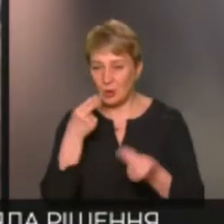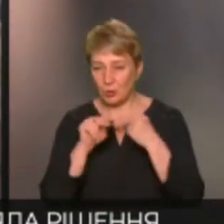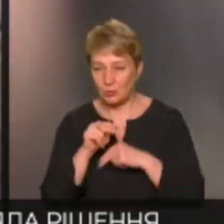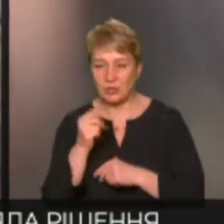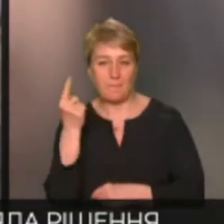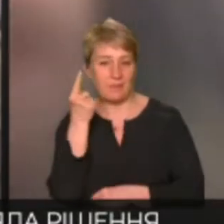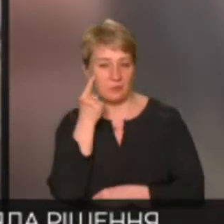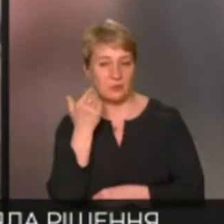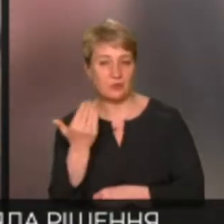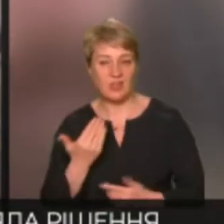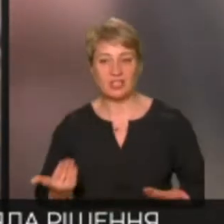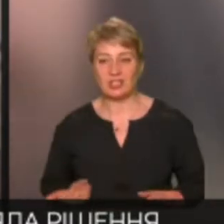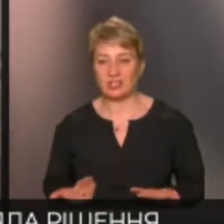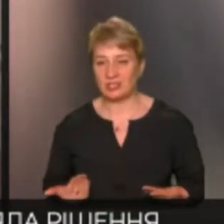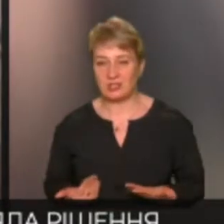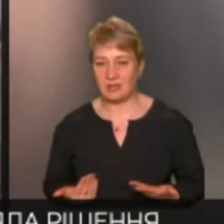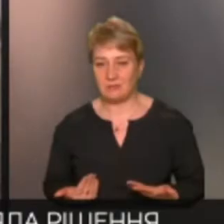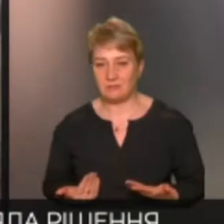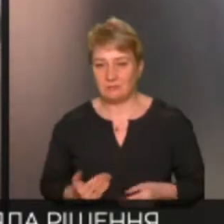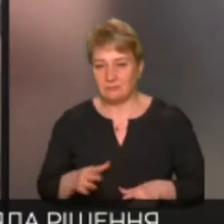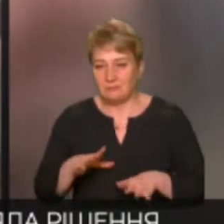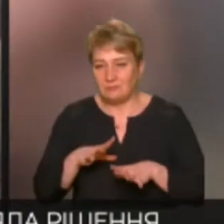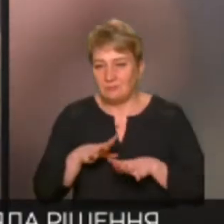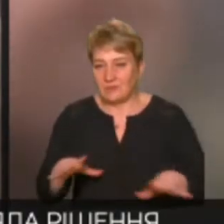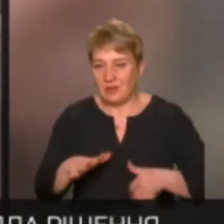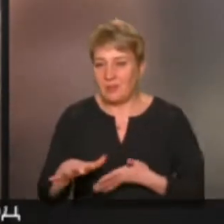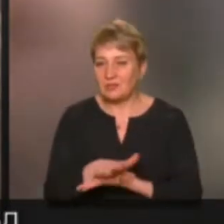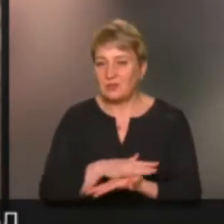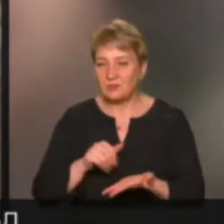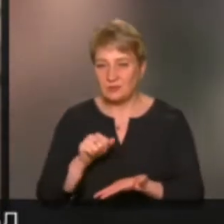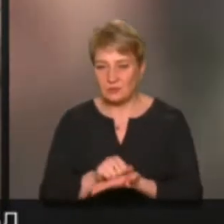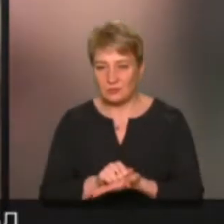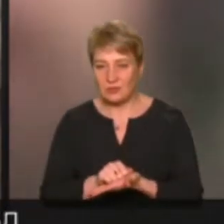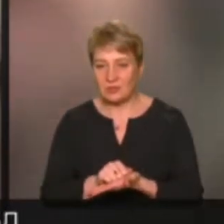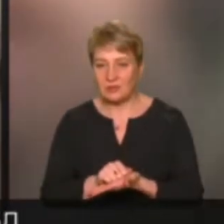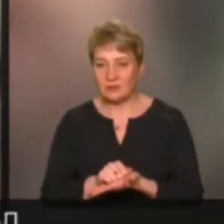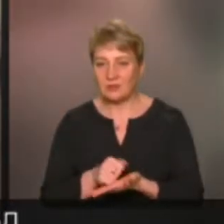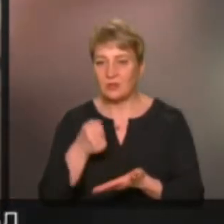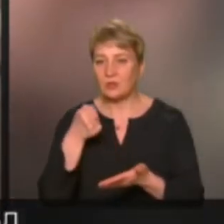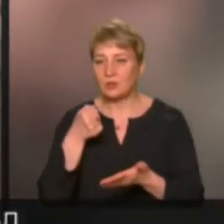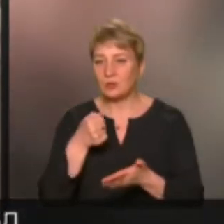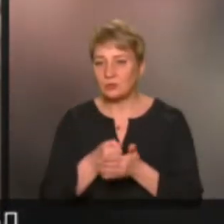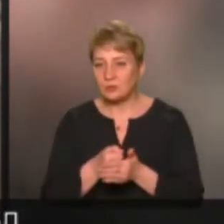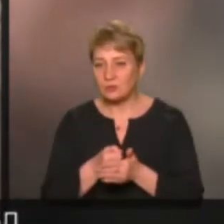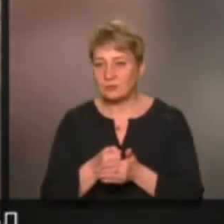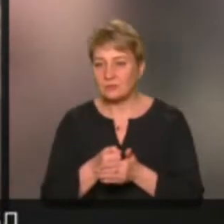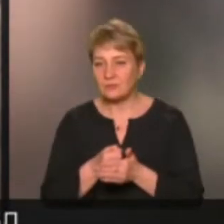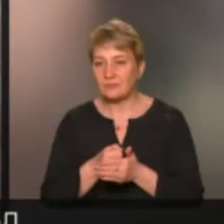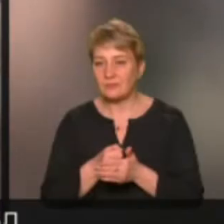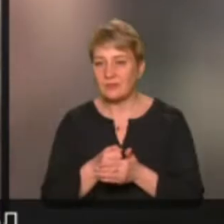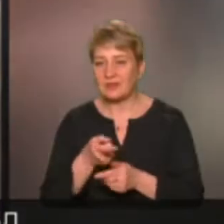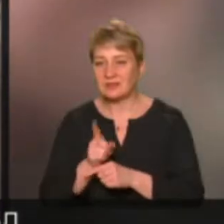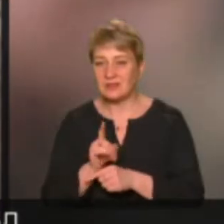ваше життя не стало зіпсутим до його останку на все майбутнє.